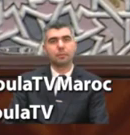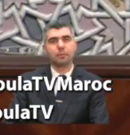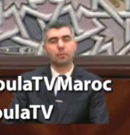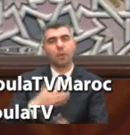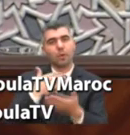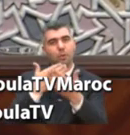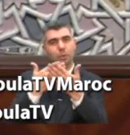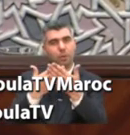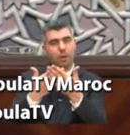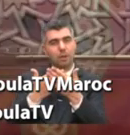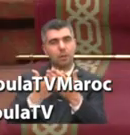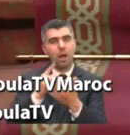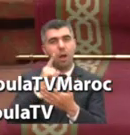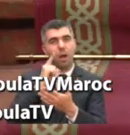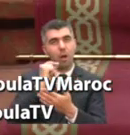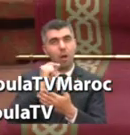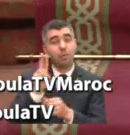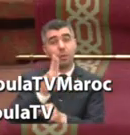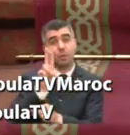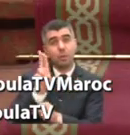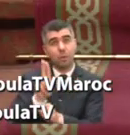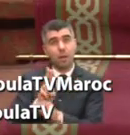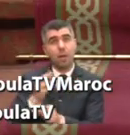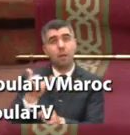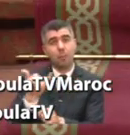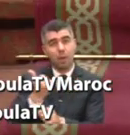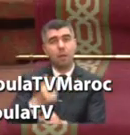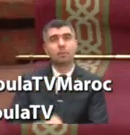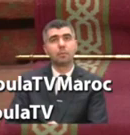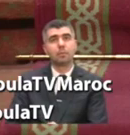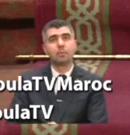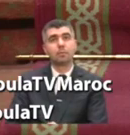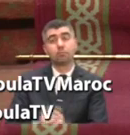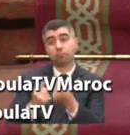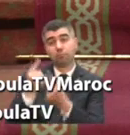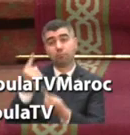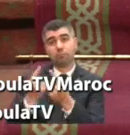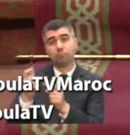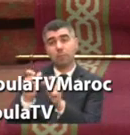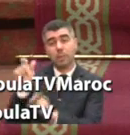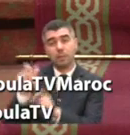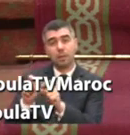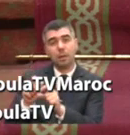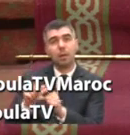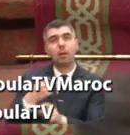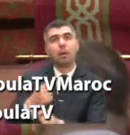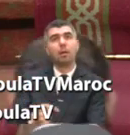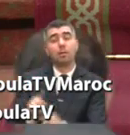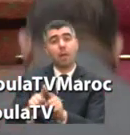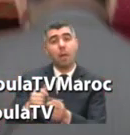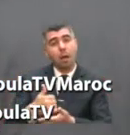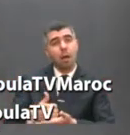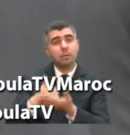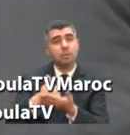شكرا سيد النائب المحترم على هذا السؤال المهم اللي تهم واحد الفئة مهمة كتقدم خدمات